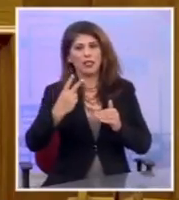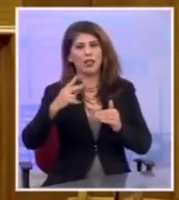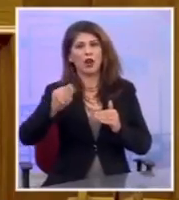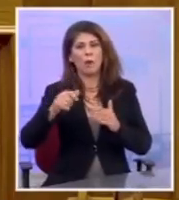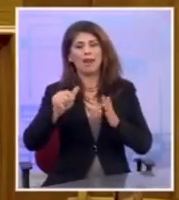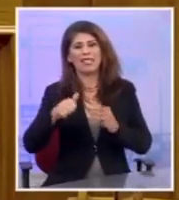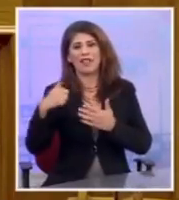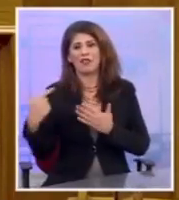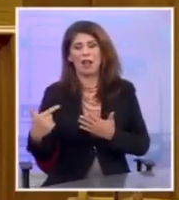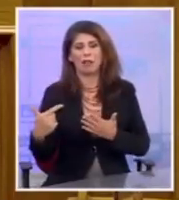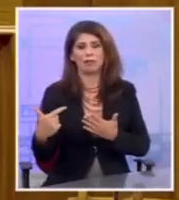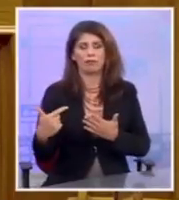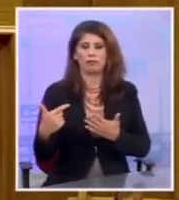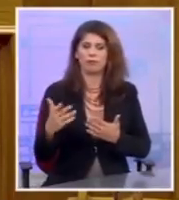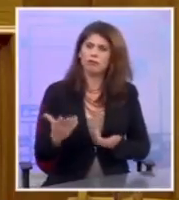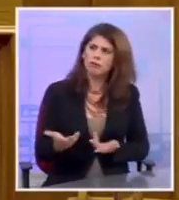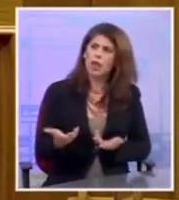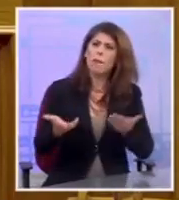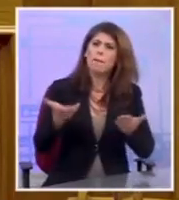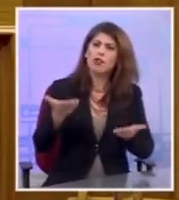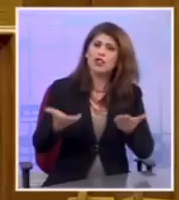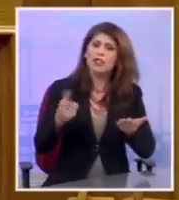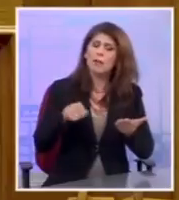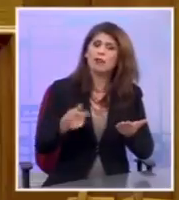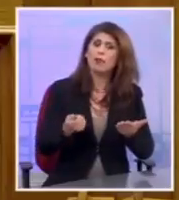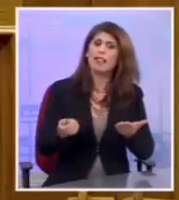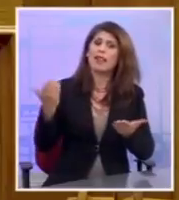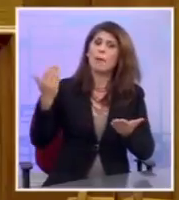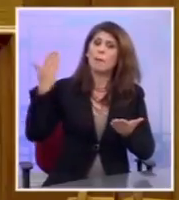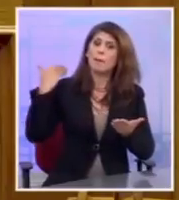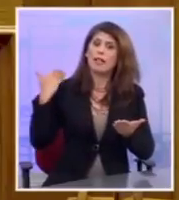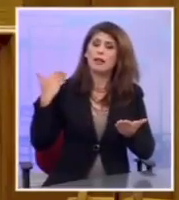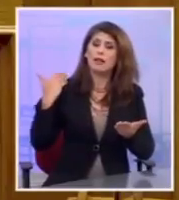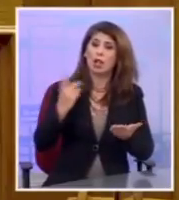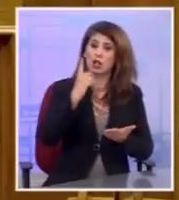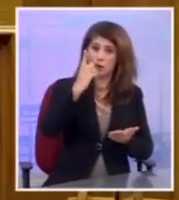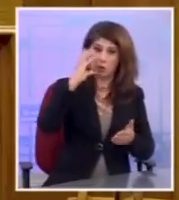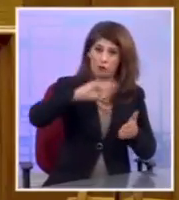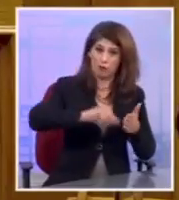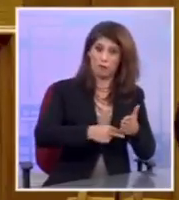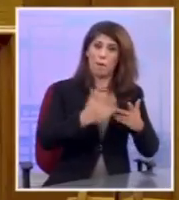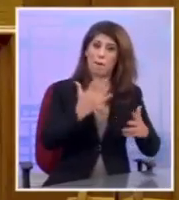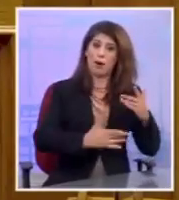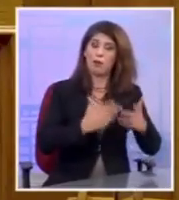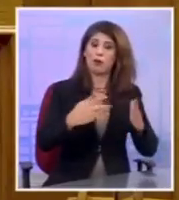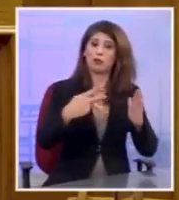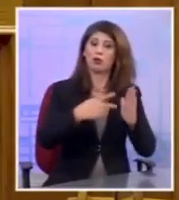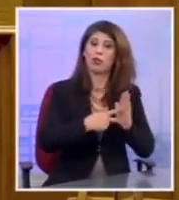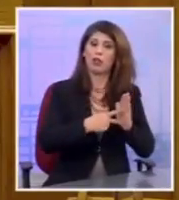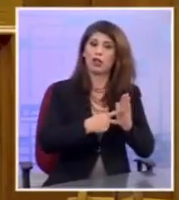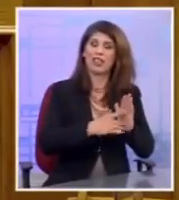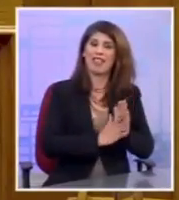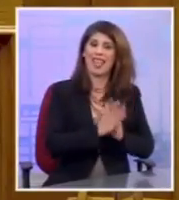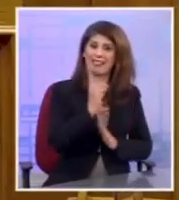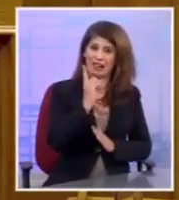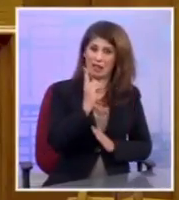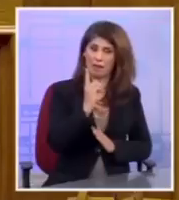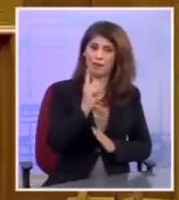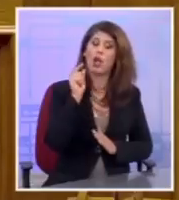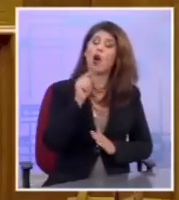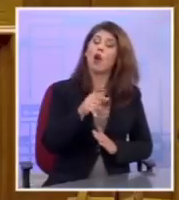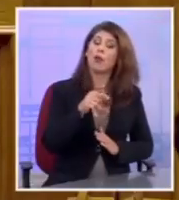2,267. Πώς συγκρίνεται με αυτό που έγινε πριν? Πάω στο πρώτο μνημόνιο, στον προϋπολογισμό του 2011,